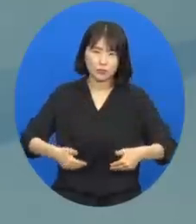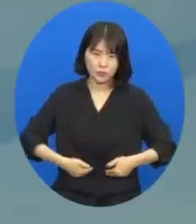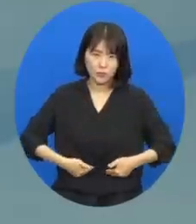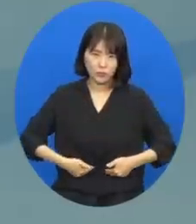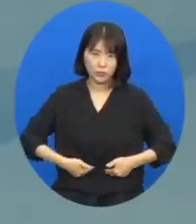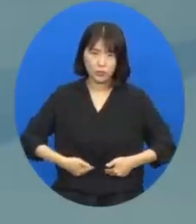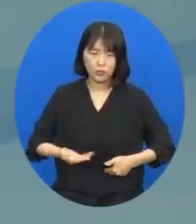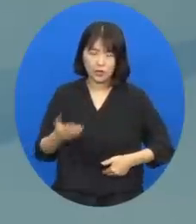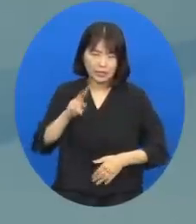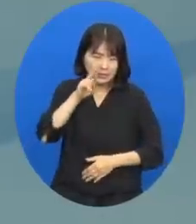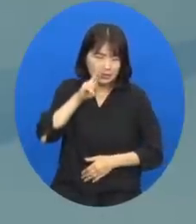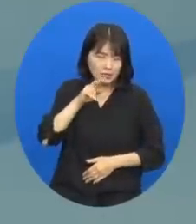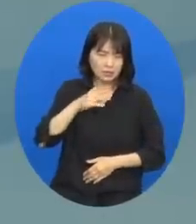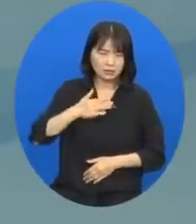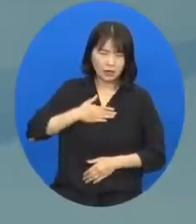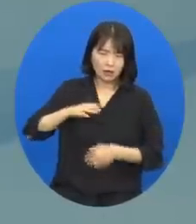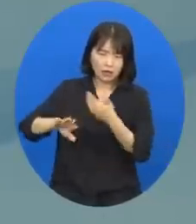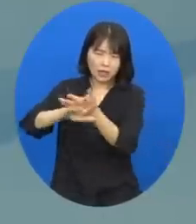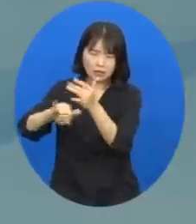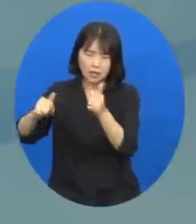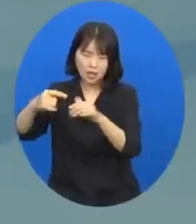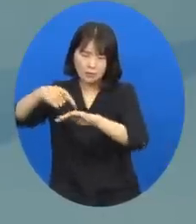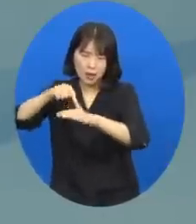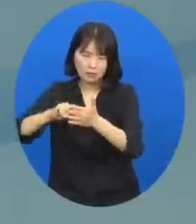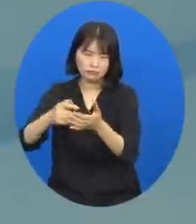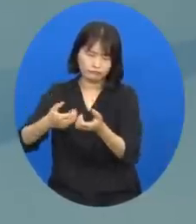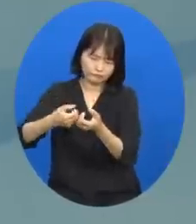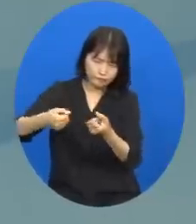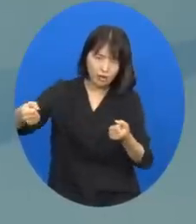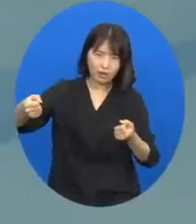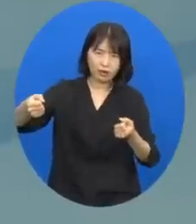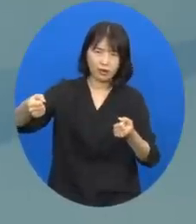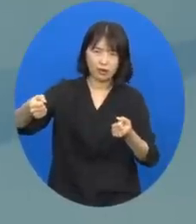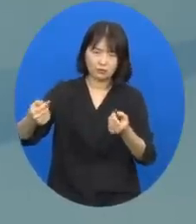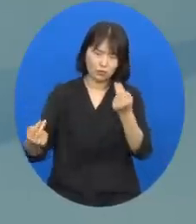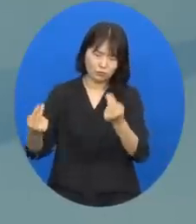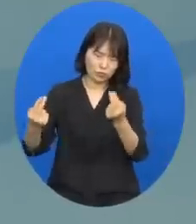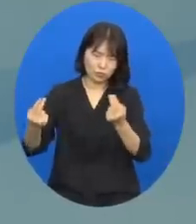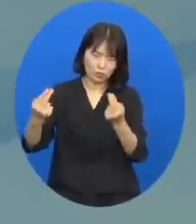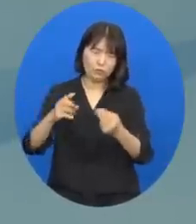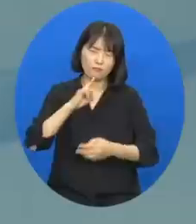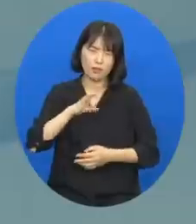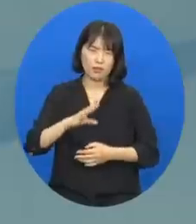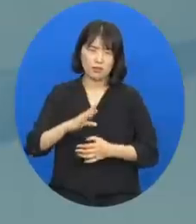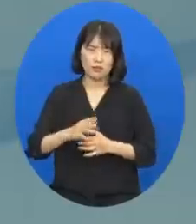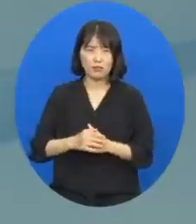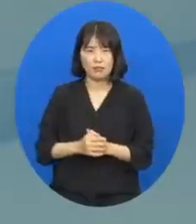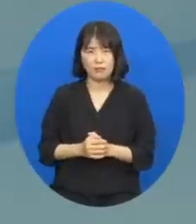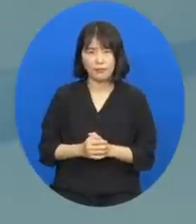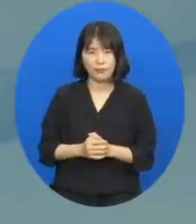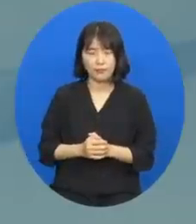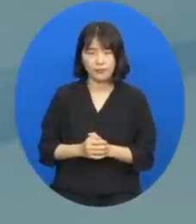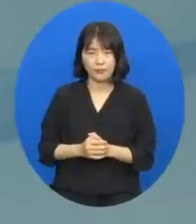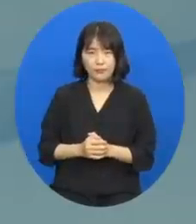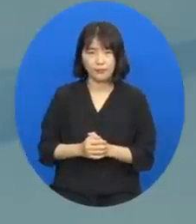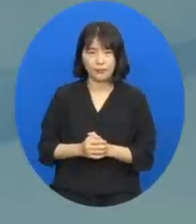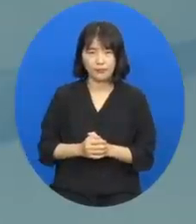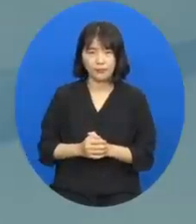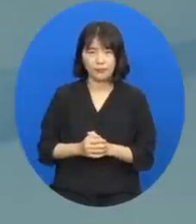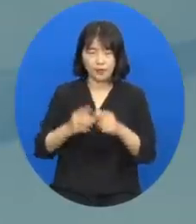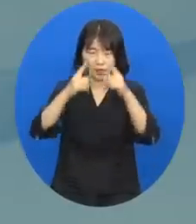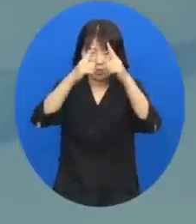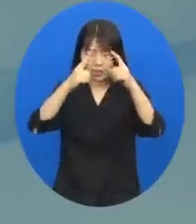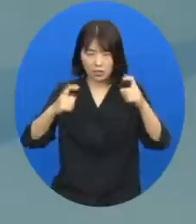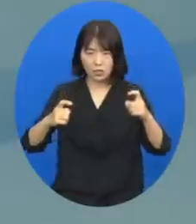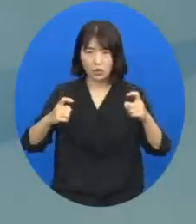놓습니다 그러면서 비유 하게 만드는 거예요 이 영서 털의 기능이 너무 충전 기능이 의 선박에 있어서 어디